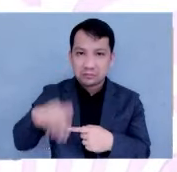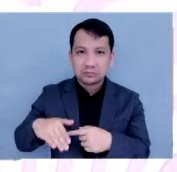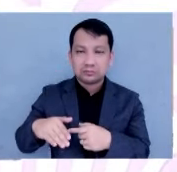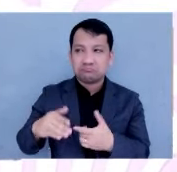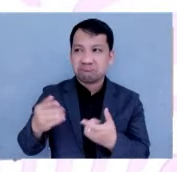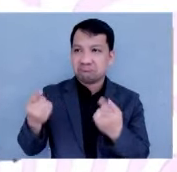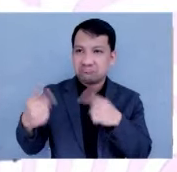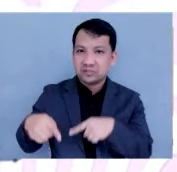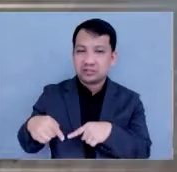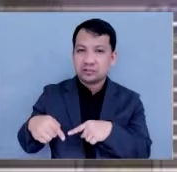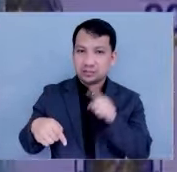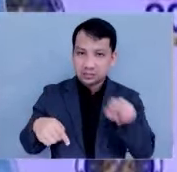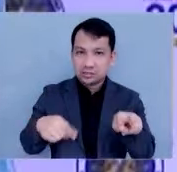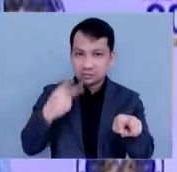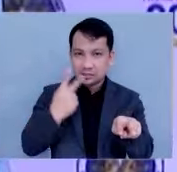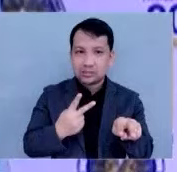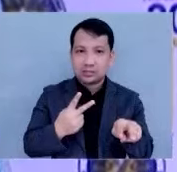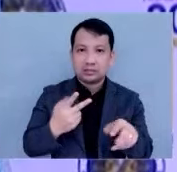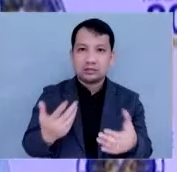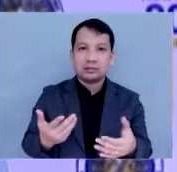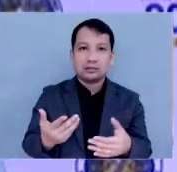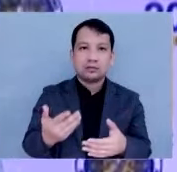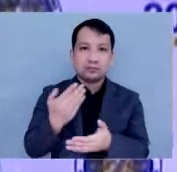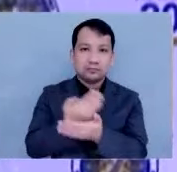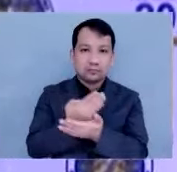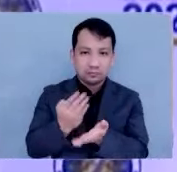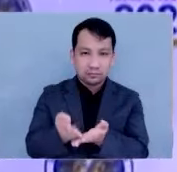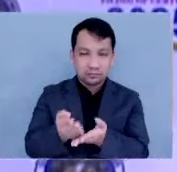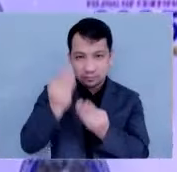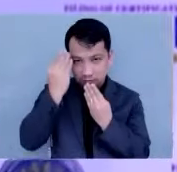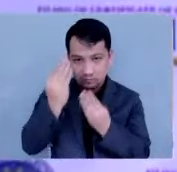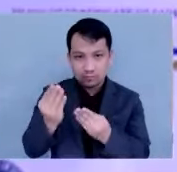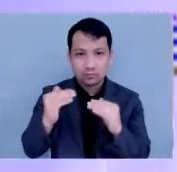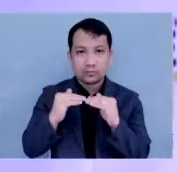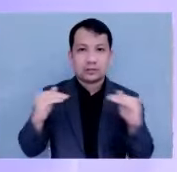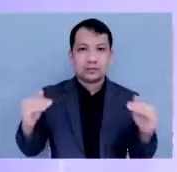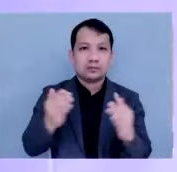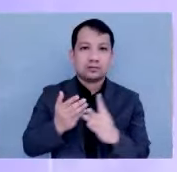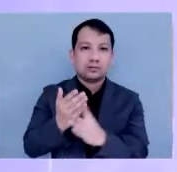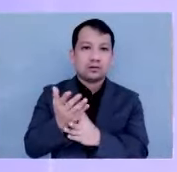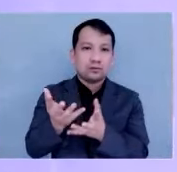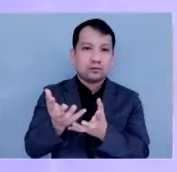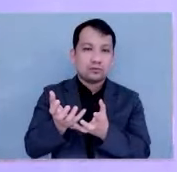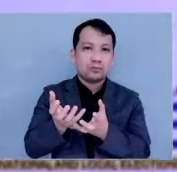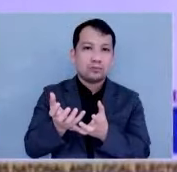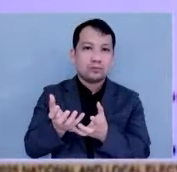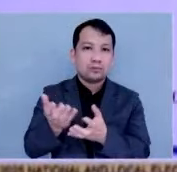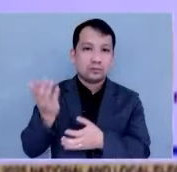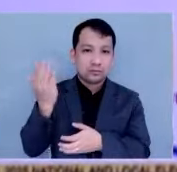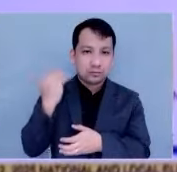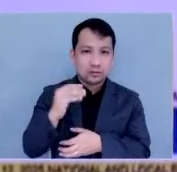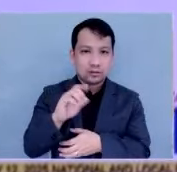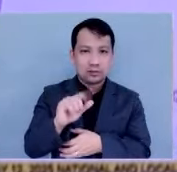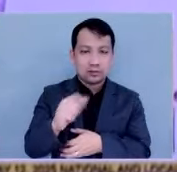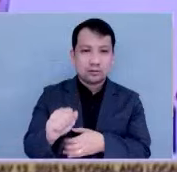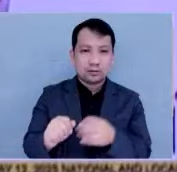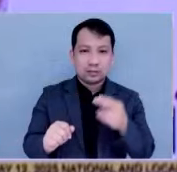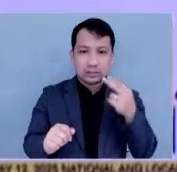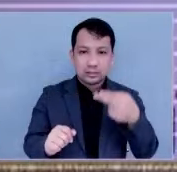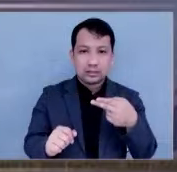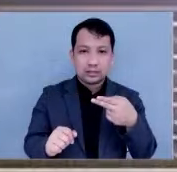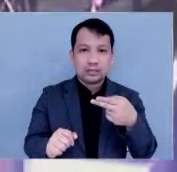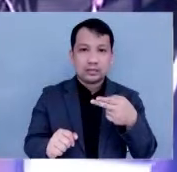ay makita ka. Budget information and transparency naman ang nais itulak ni dating Audit Commissioner Heidi Mendoza sa